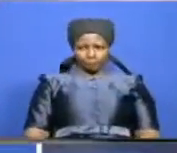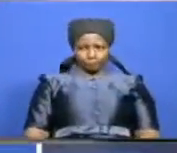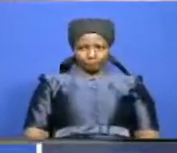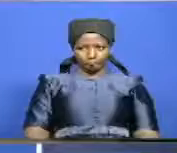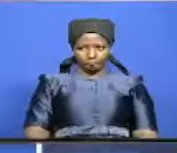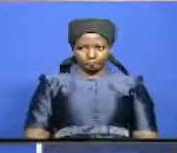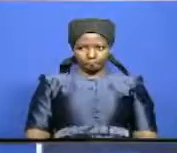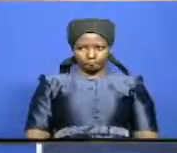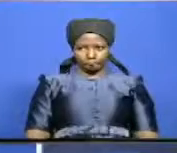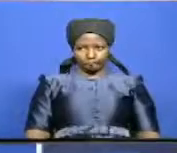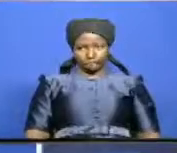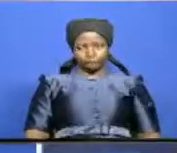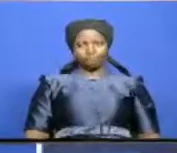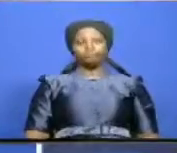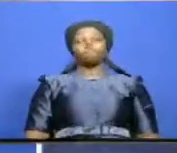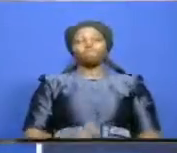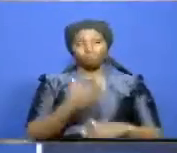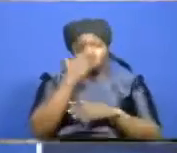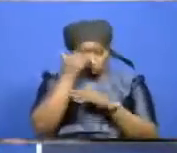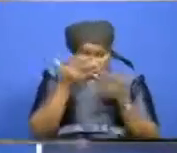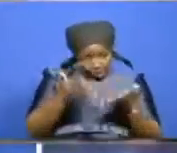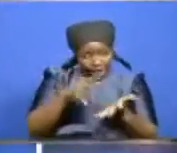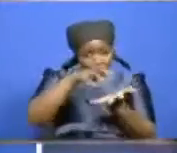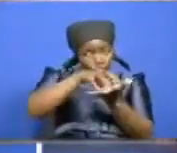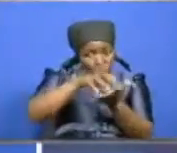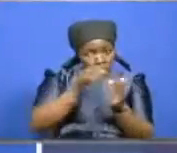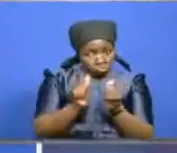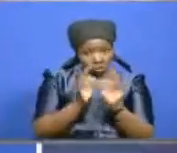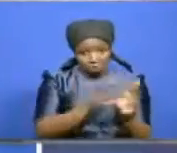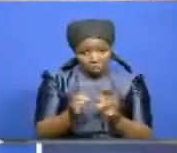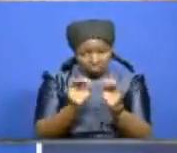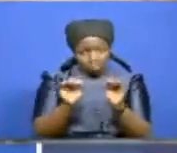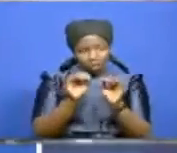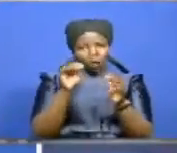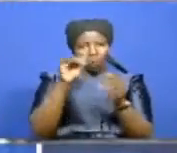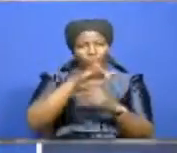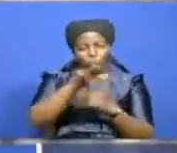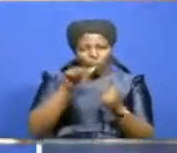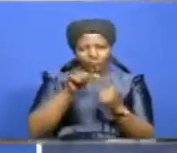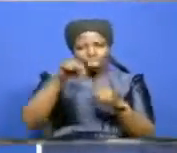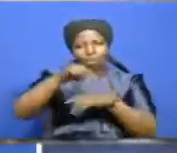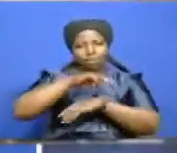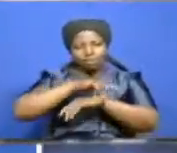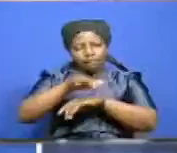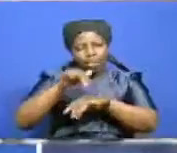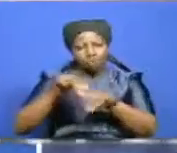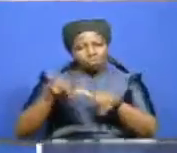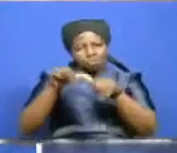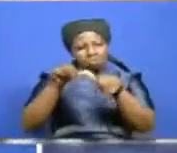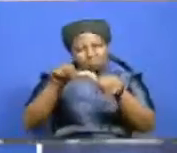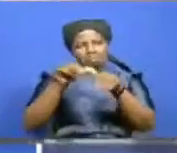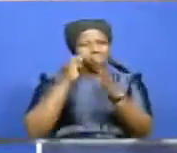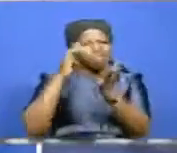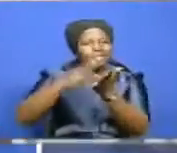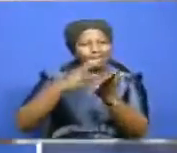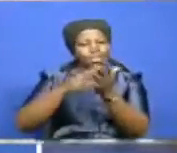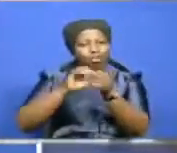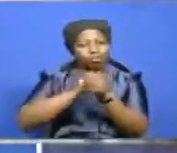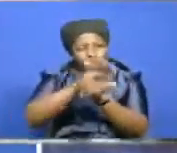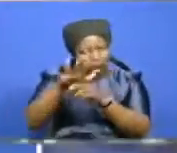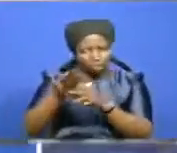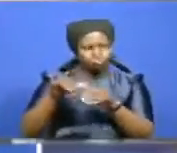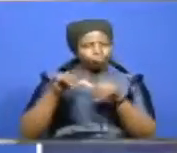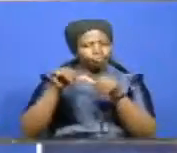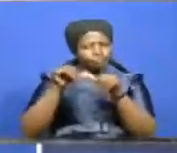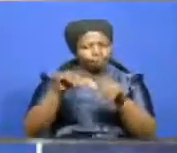Na hadi ya sasa isiyo kawaida, huku taifa hili likiendelea kushuhudia maambukizi ya COVID-19, waandalizi wa sherehe hizi walilazimika kutafuta njia